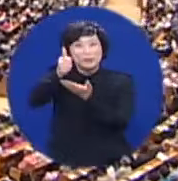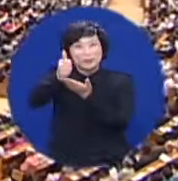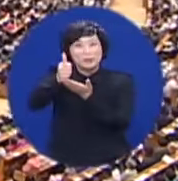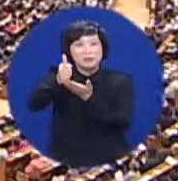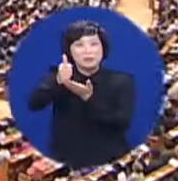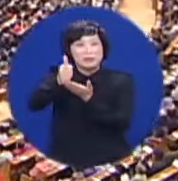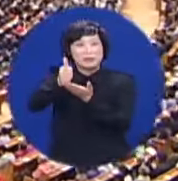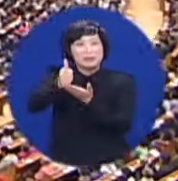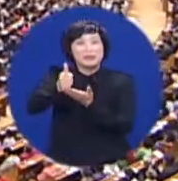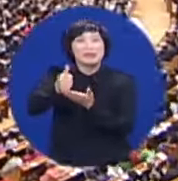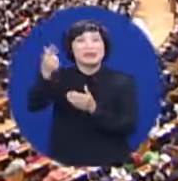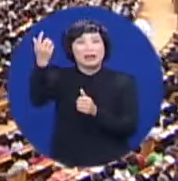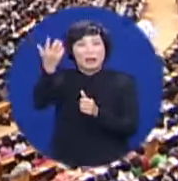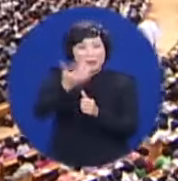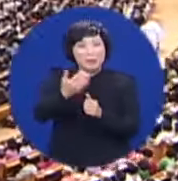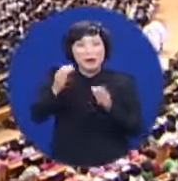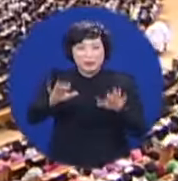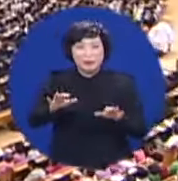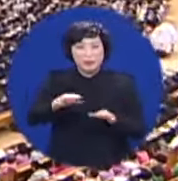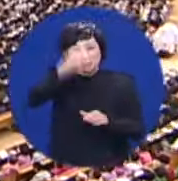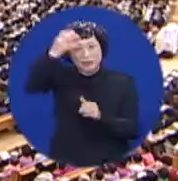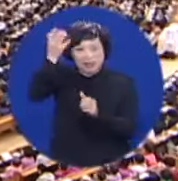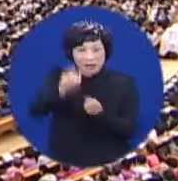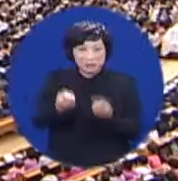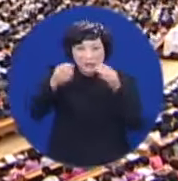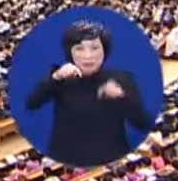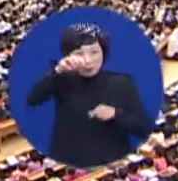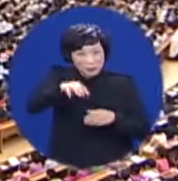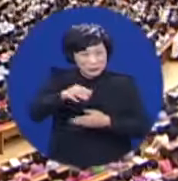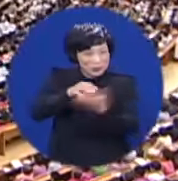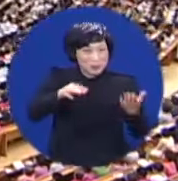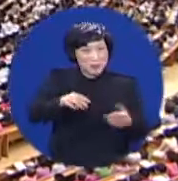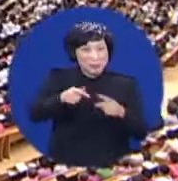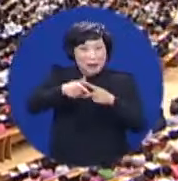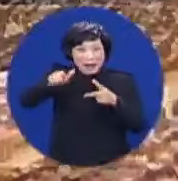자리야. 여기가 마가 다락방이라고 생각해.